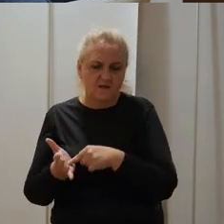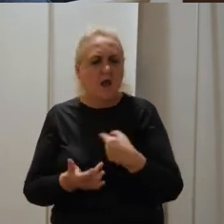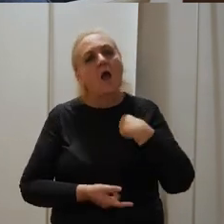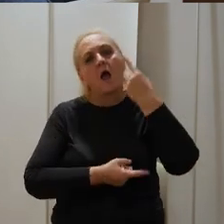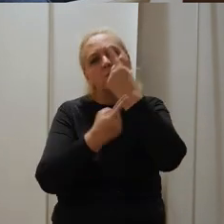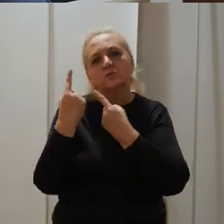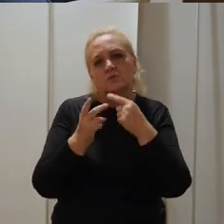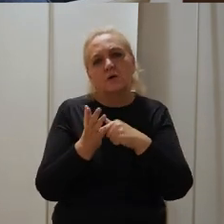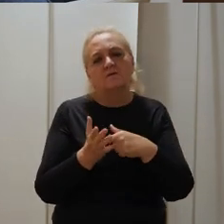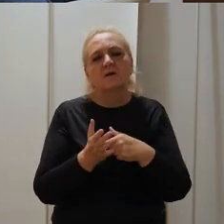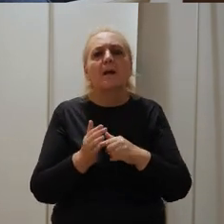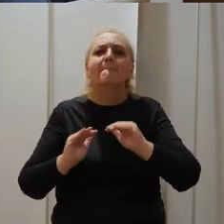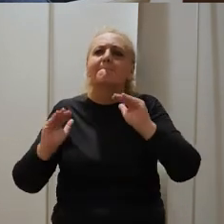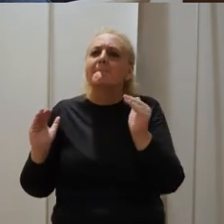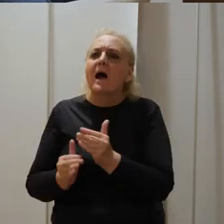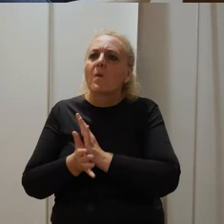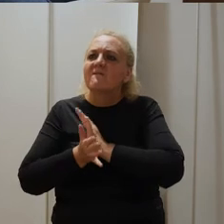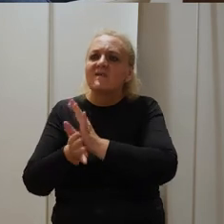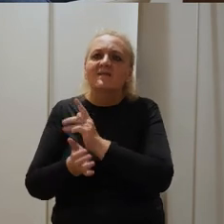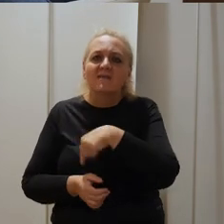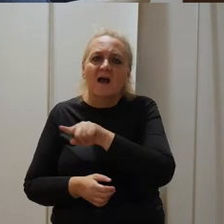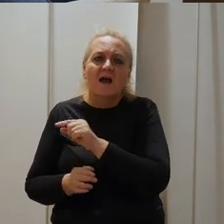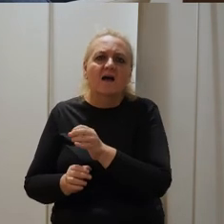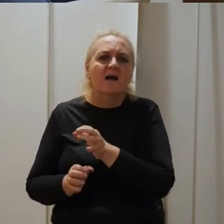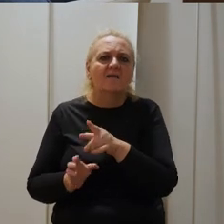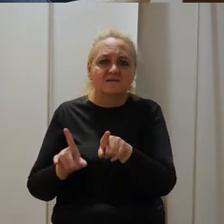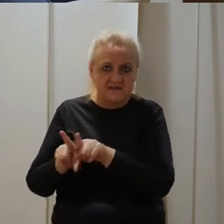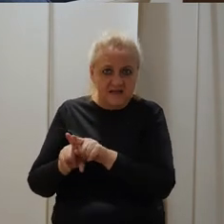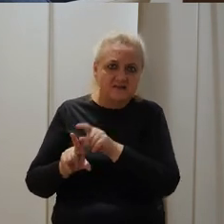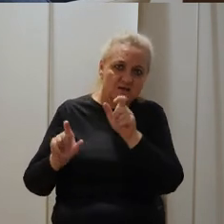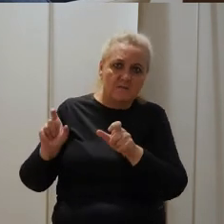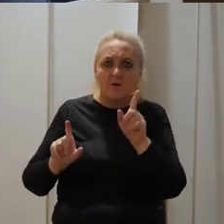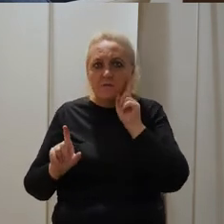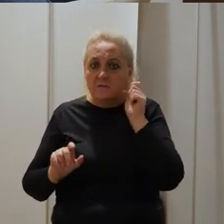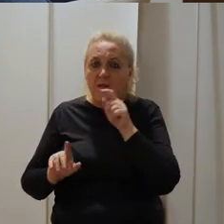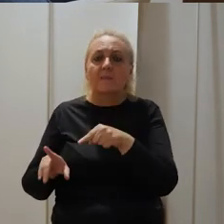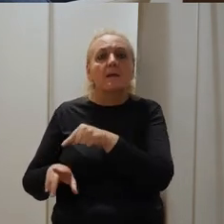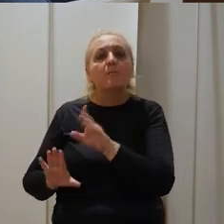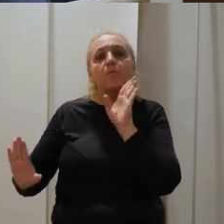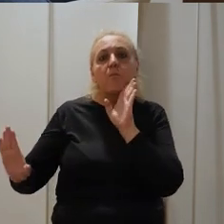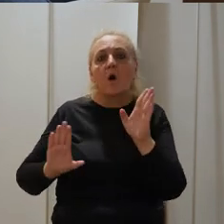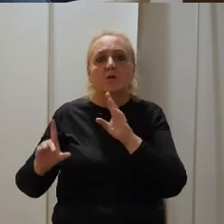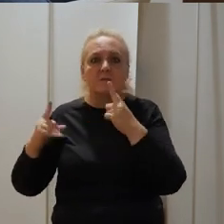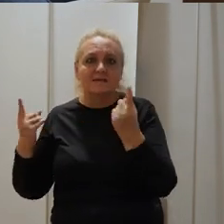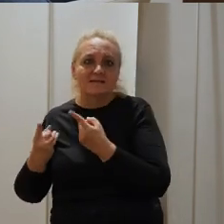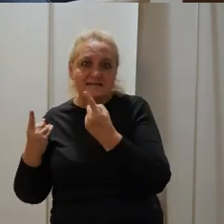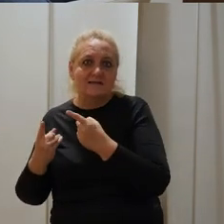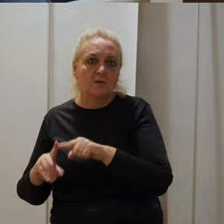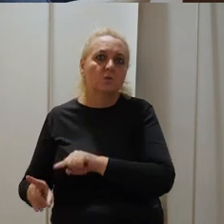myśli też mikrowydawców, czy mikrowydawczynie, które są w bardzo podobnych sytuacjach